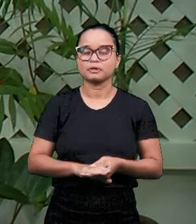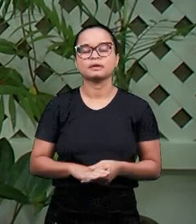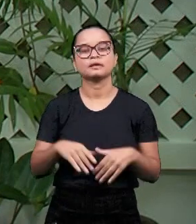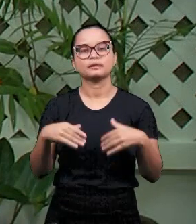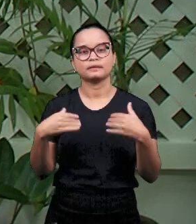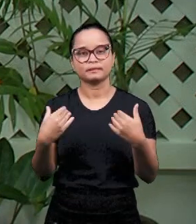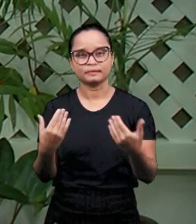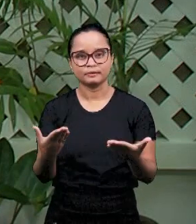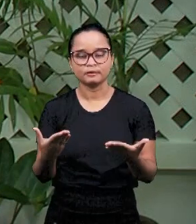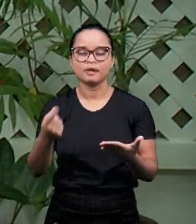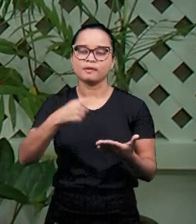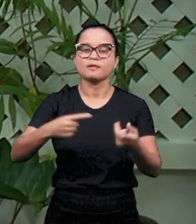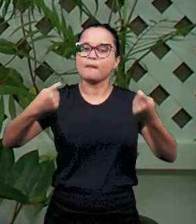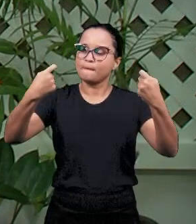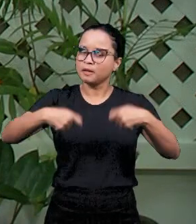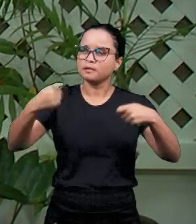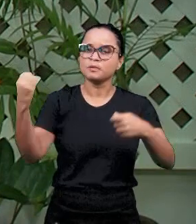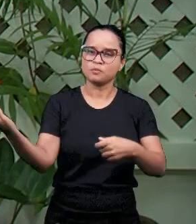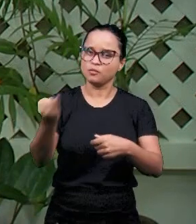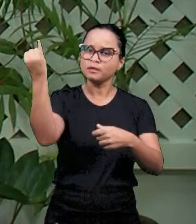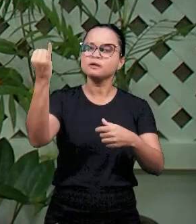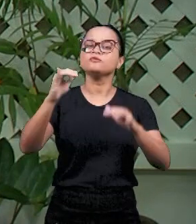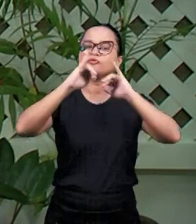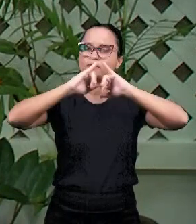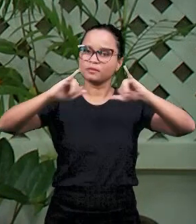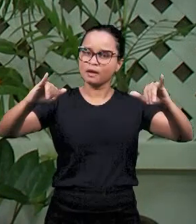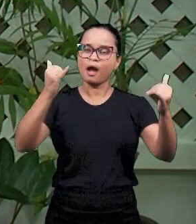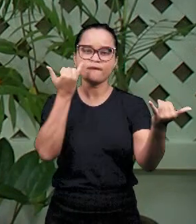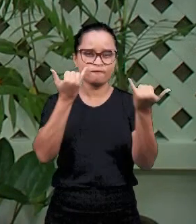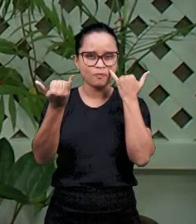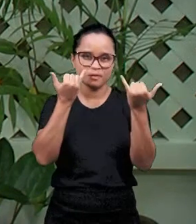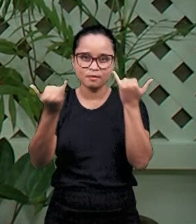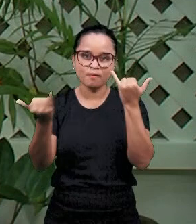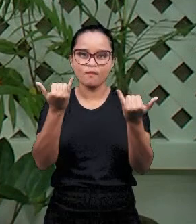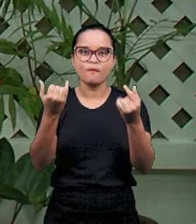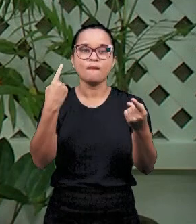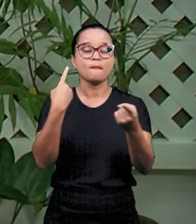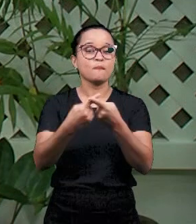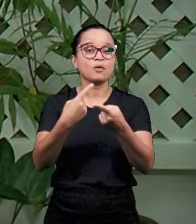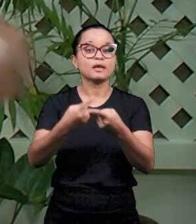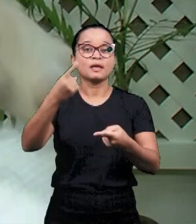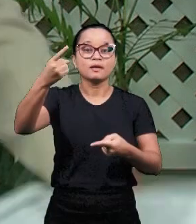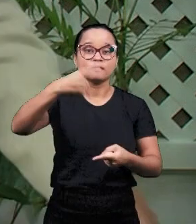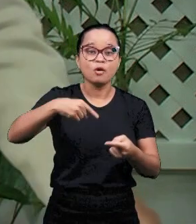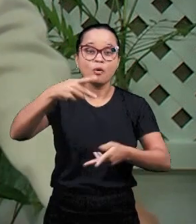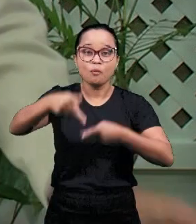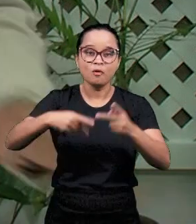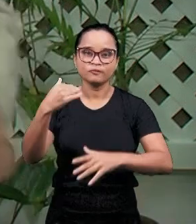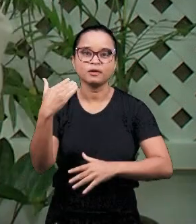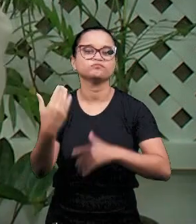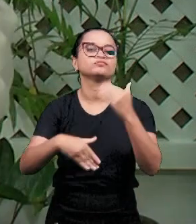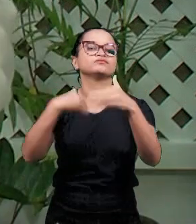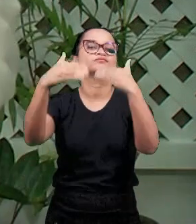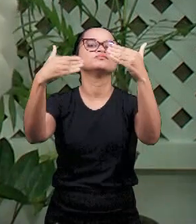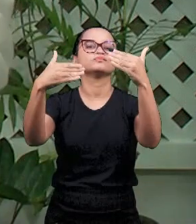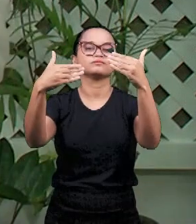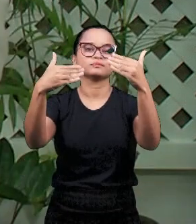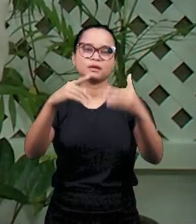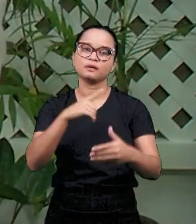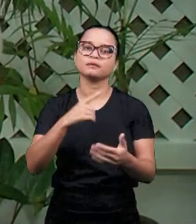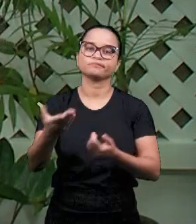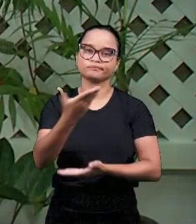ne pourrions pas, mes frères et sœurs, essayer de citer tout cela parce que c'est une croissance. Notre peuple se réjouit avec